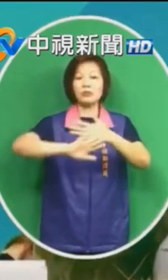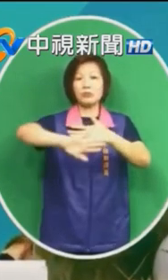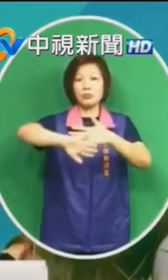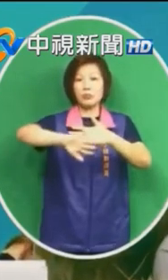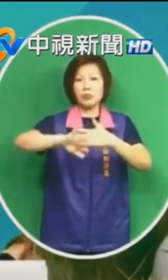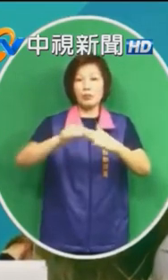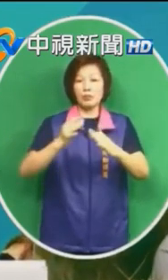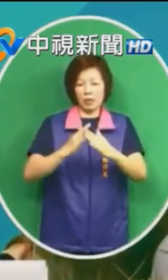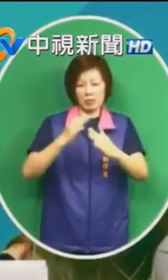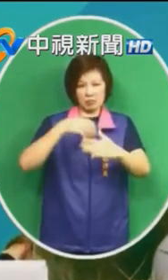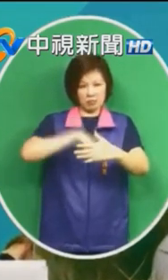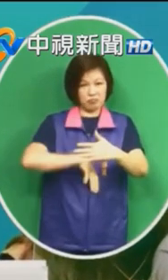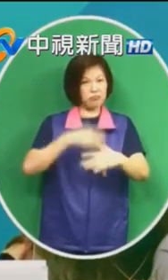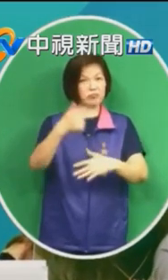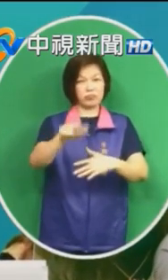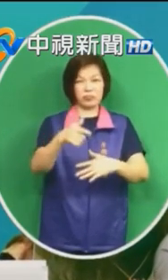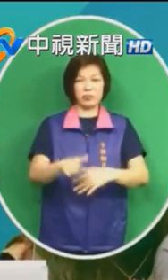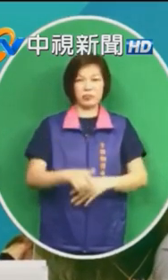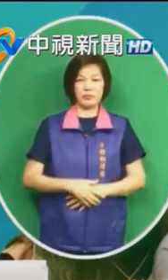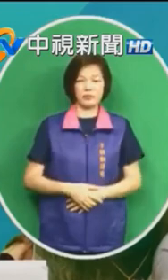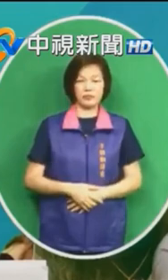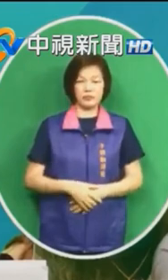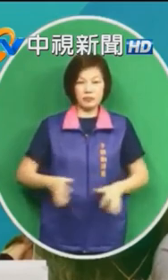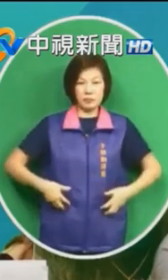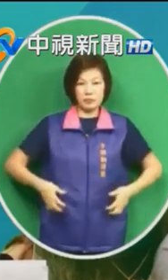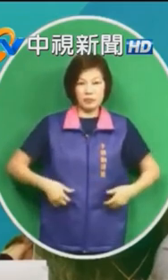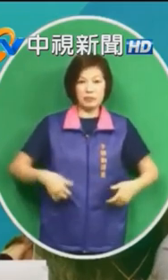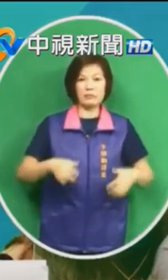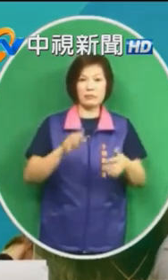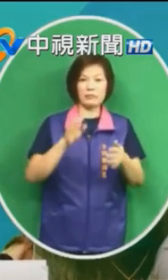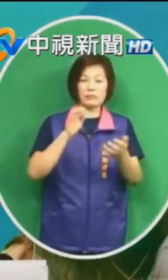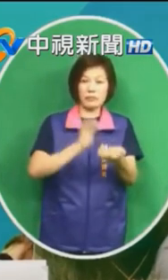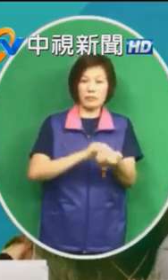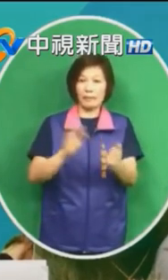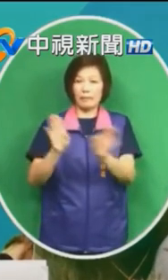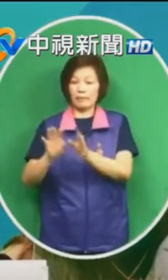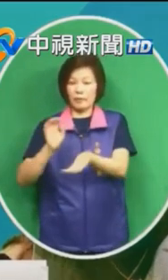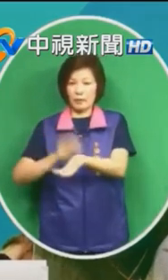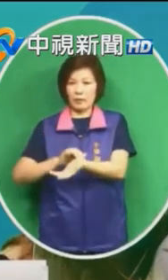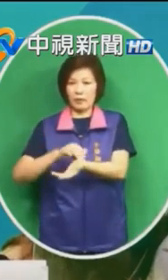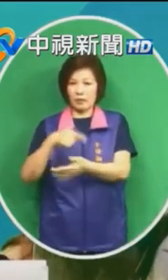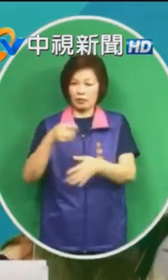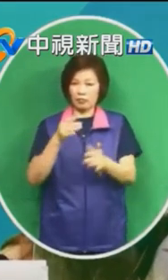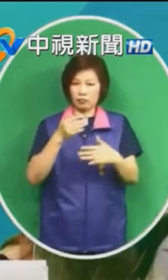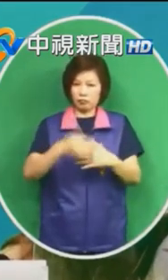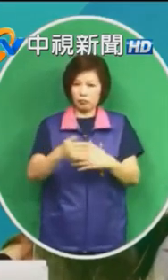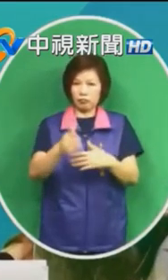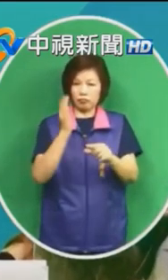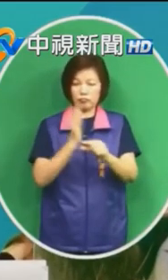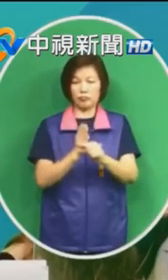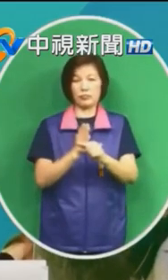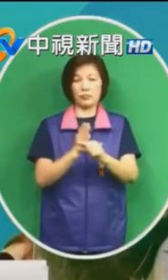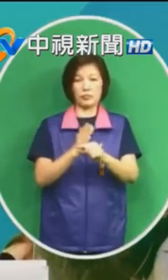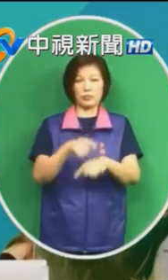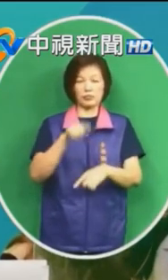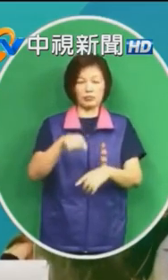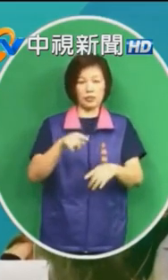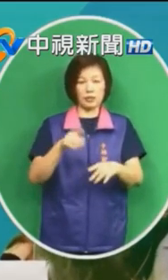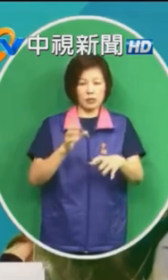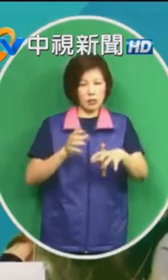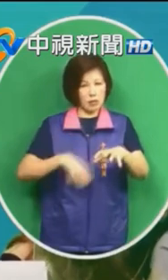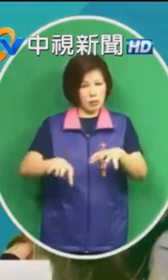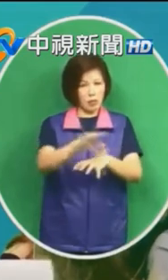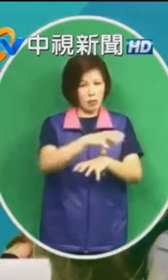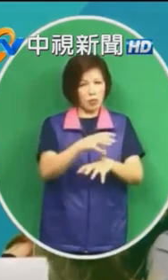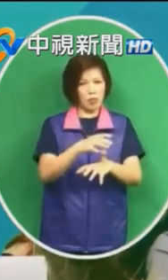内，所以呢是到里面的急诊门诊的当中呢，这样的一个空间。